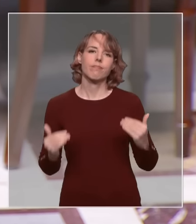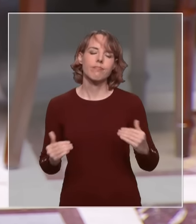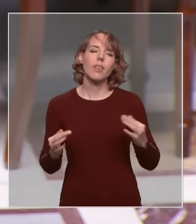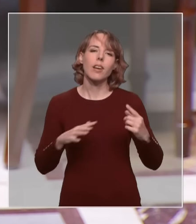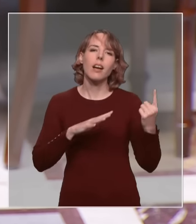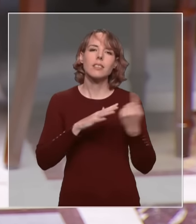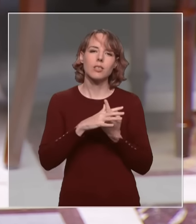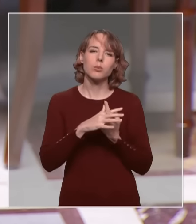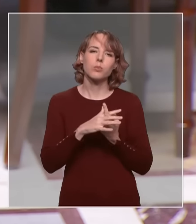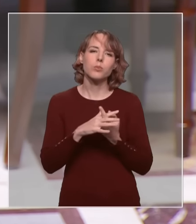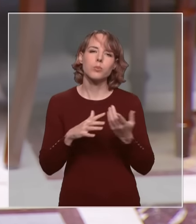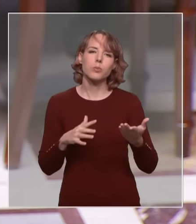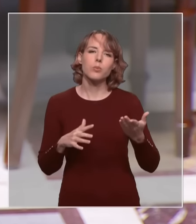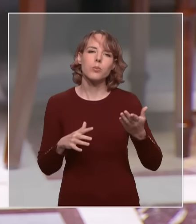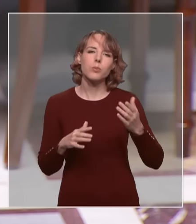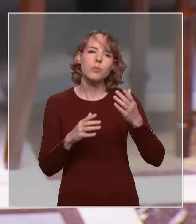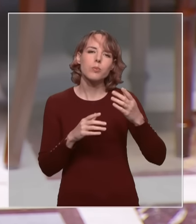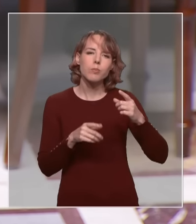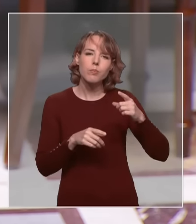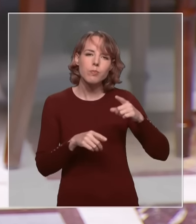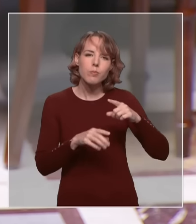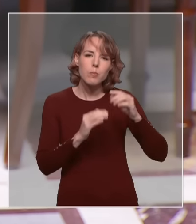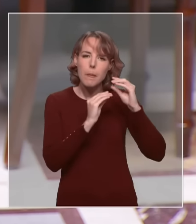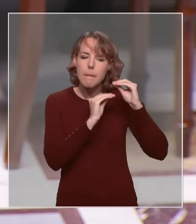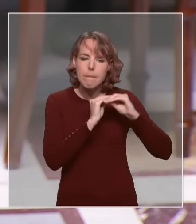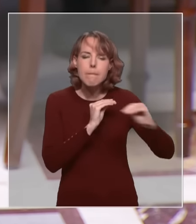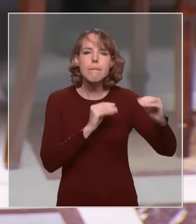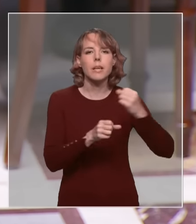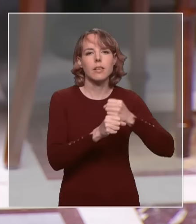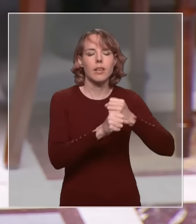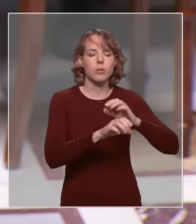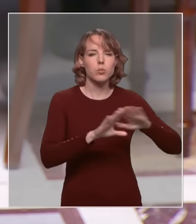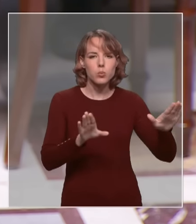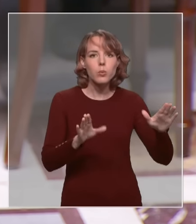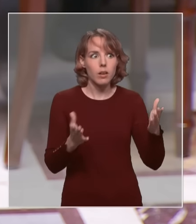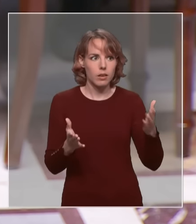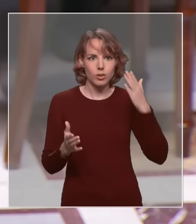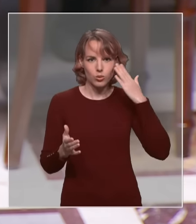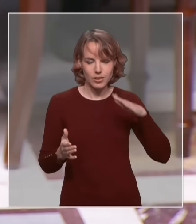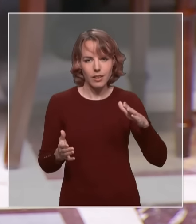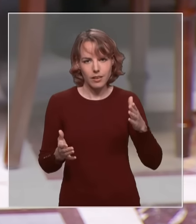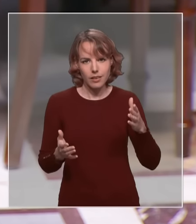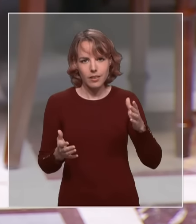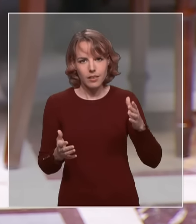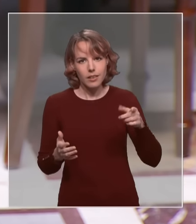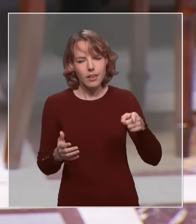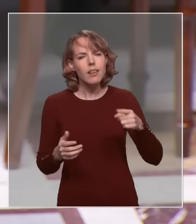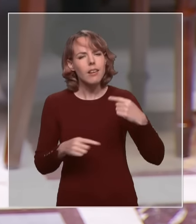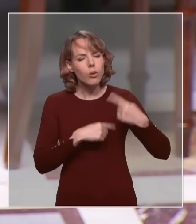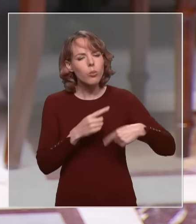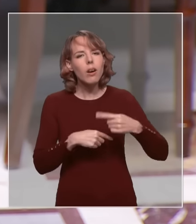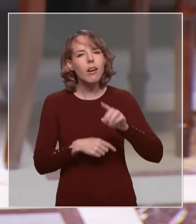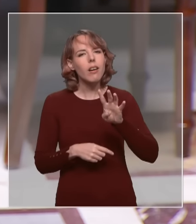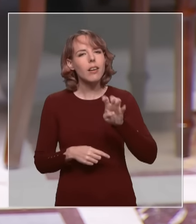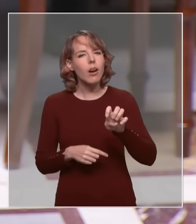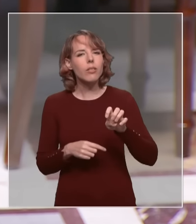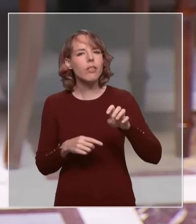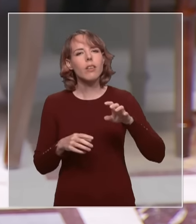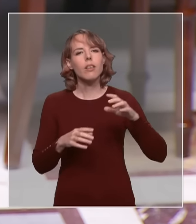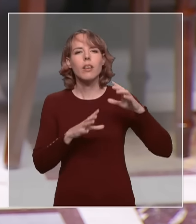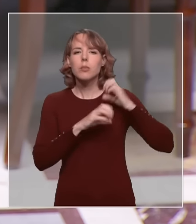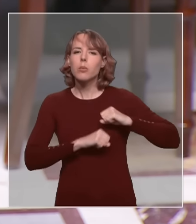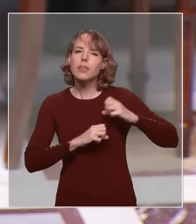l'insertion des publics éloignés, eh bien, vous connaissez, je sais que vous êtes attentif aux 40 expérimentations qui ont eu lieu sur le BRSA.